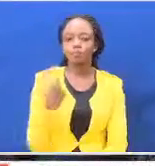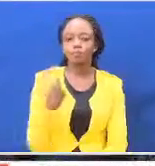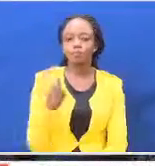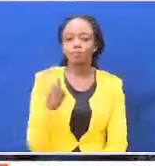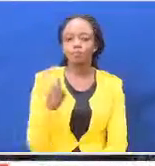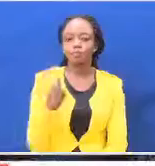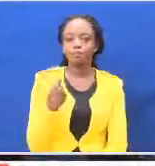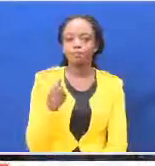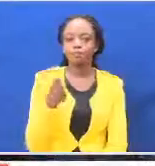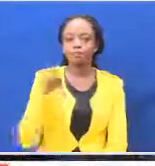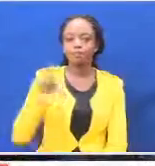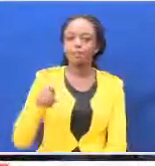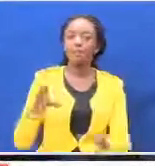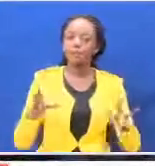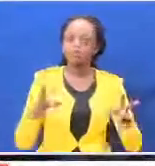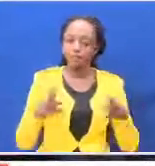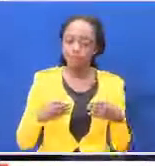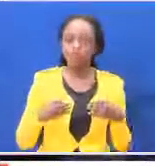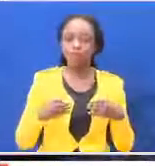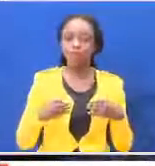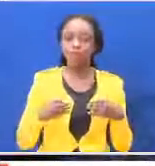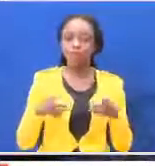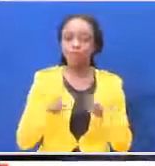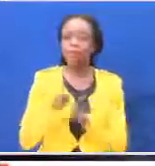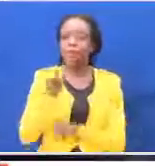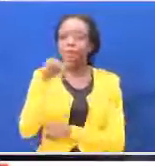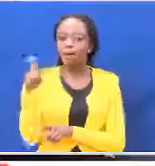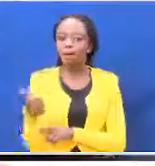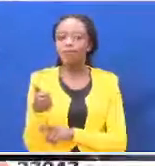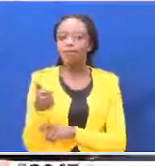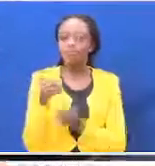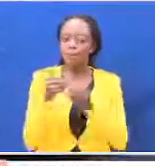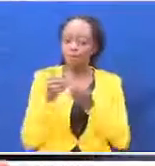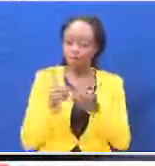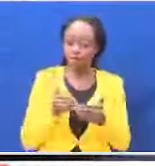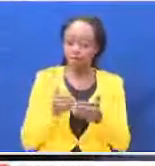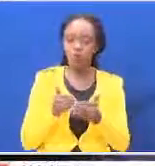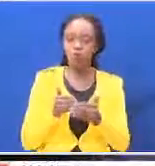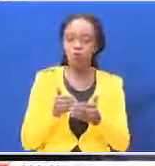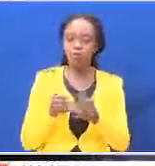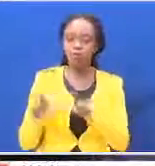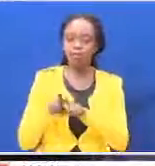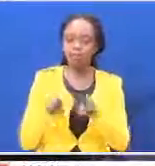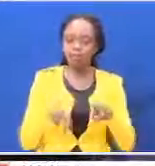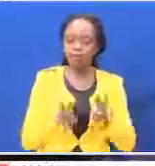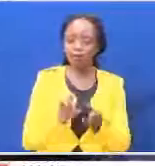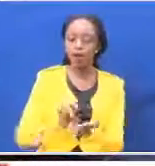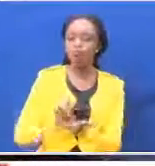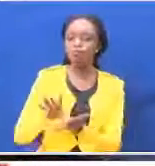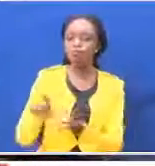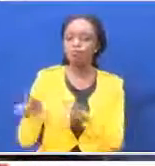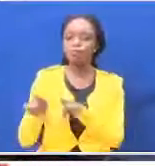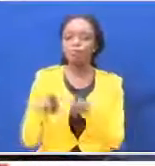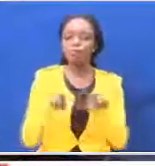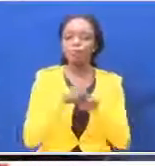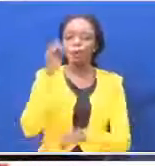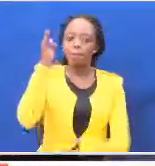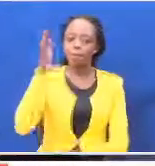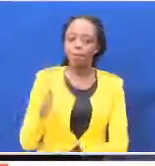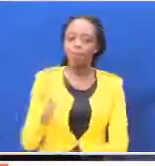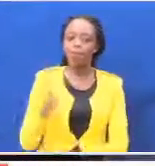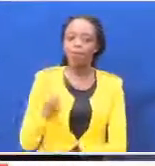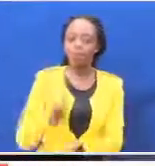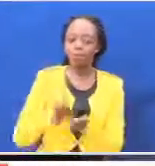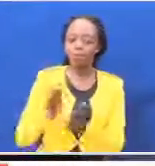Na nafaa kubali kama wengine wale walikuwa mbele yake, vile walitolewa na vile vile yeye pia alitoa muzikari